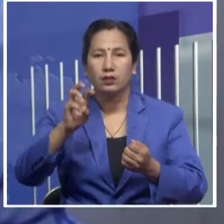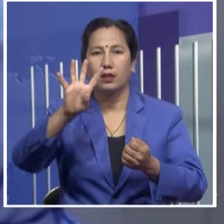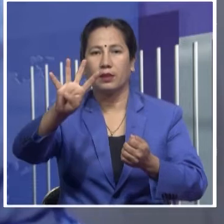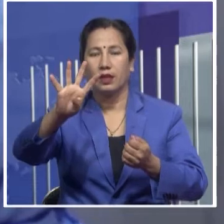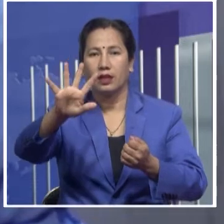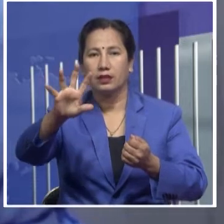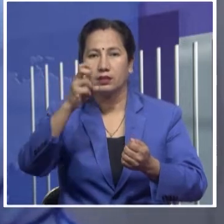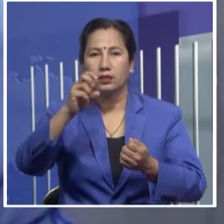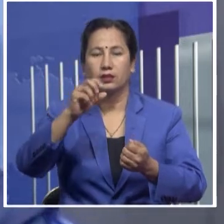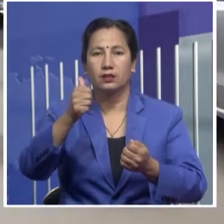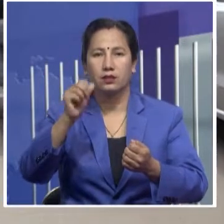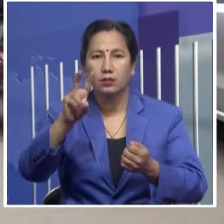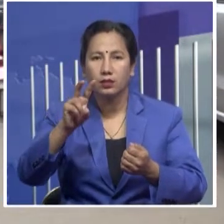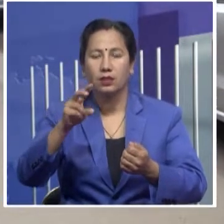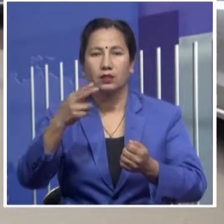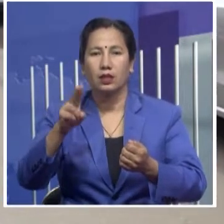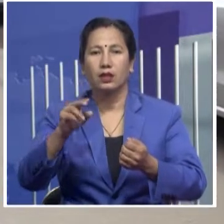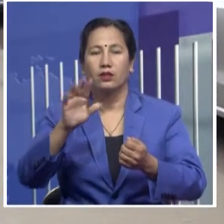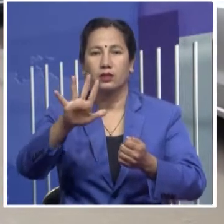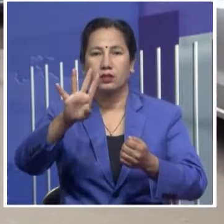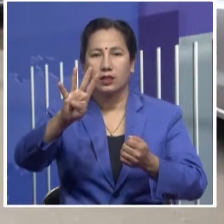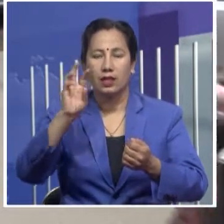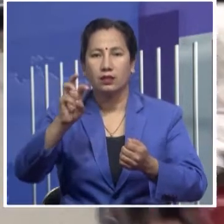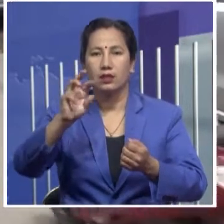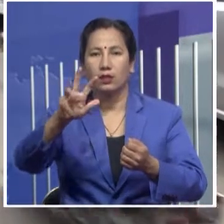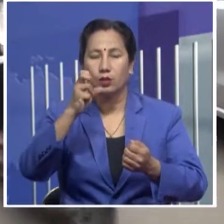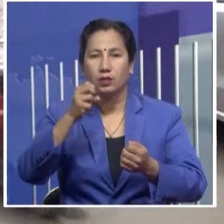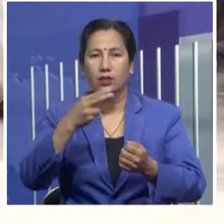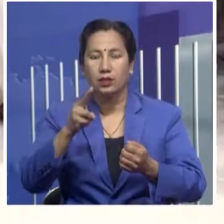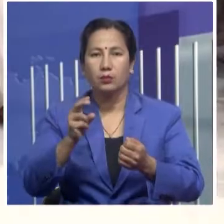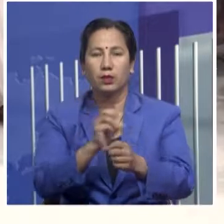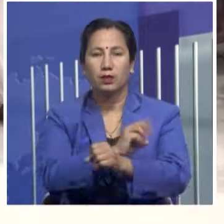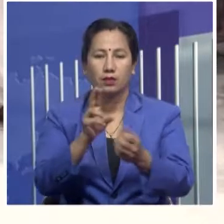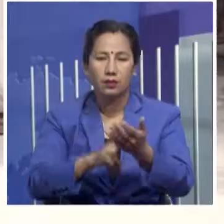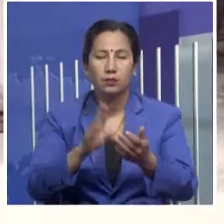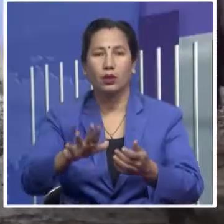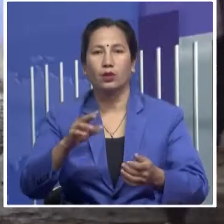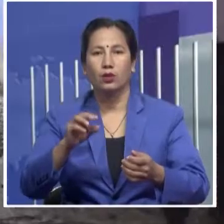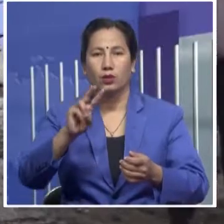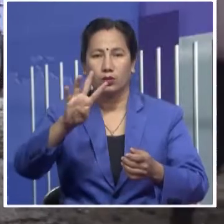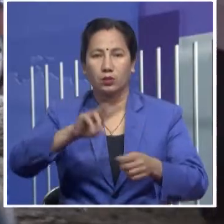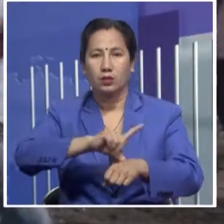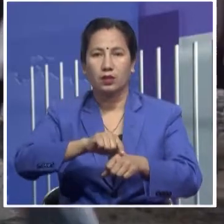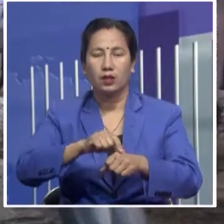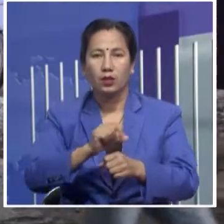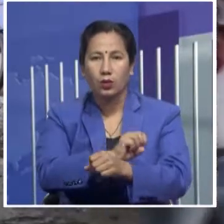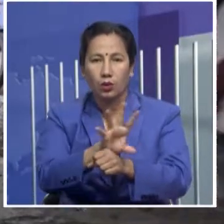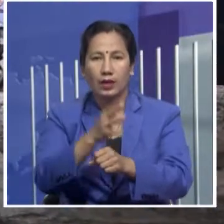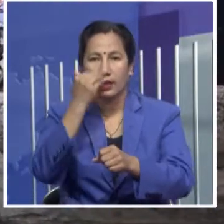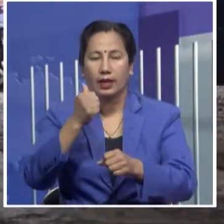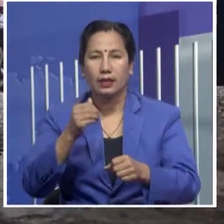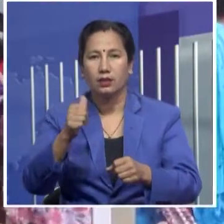14,562 जनाको नमुना परीक्षण गर्दा 4,904 जनामा संक्रमण पुष्टि भएको हो। यस्तै पछिल्लो 24 घण्टामा कोरोना संक्रमणका